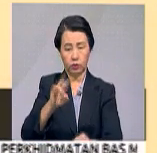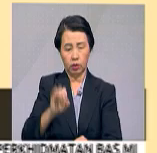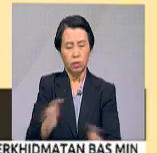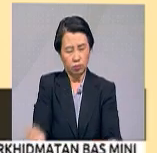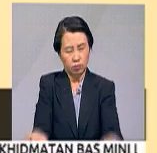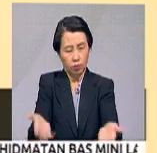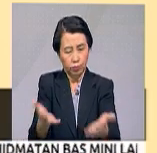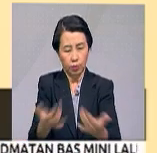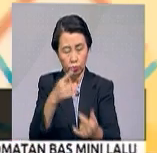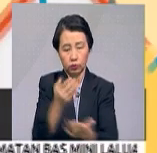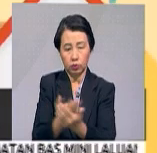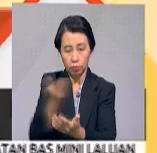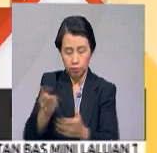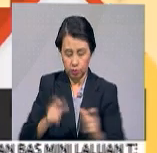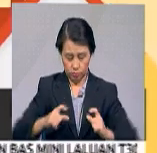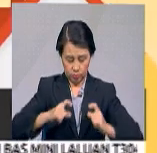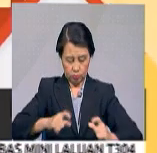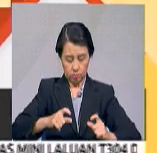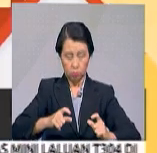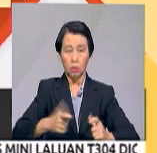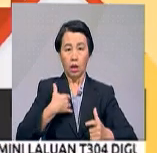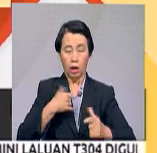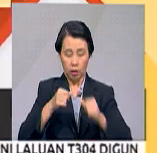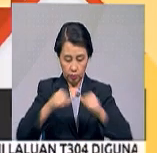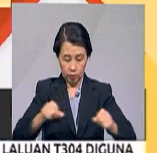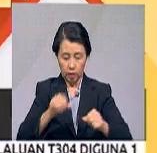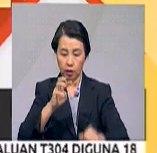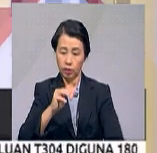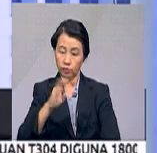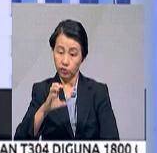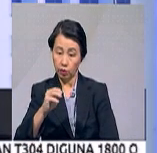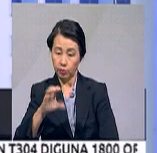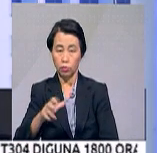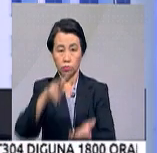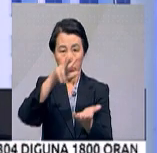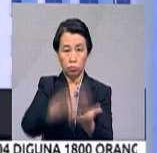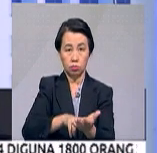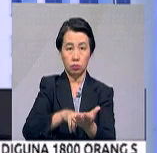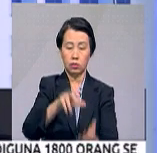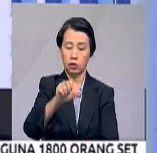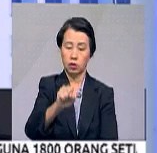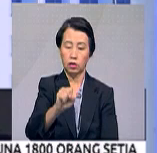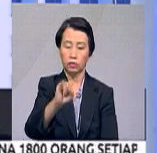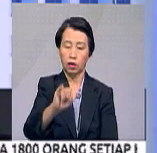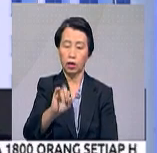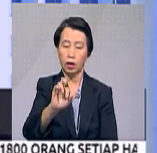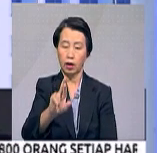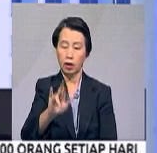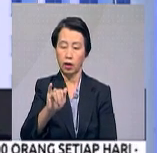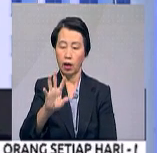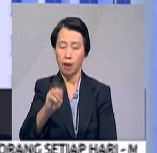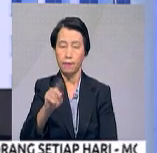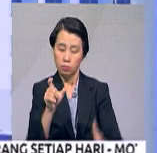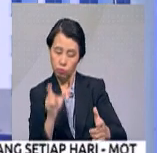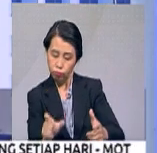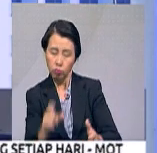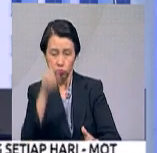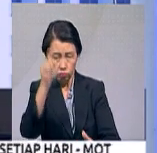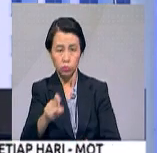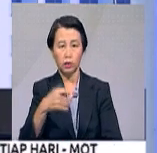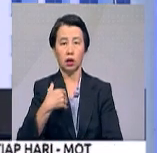digalakkan untuk membeli dekoder yang mempunyai label MCMC dan pengesahan sirip. Terdapat tiga